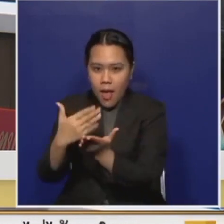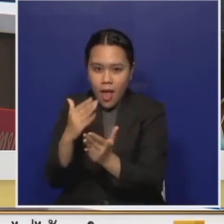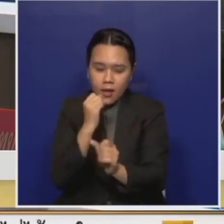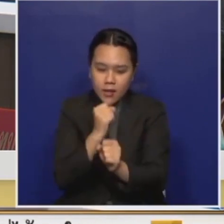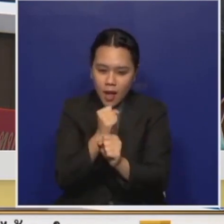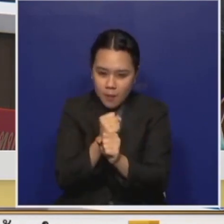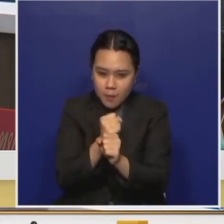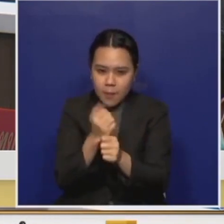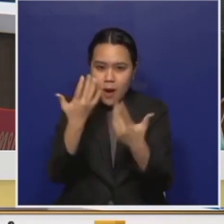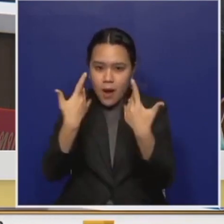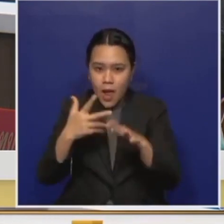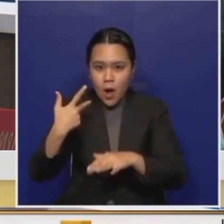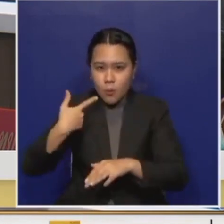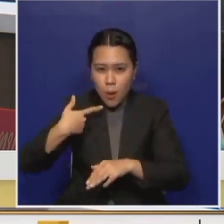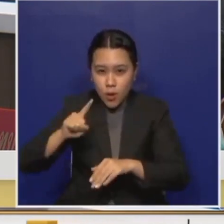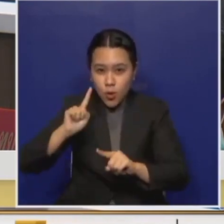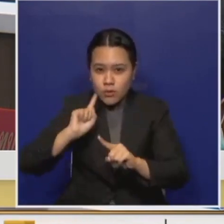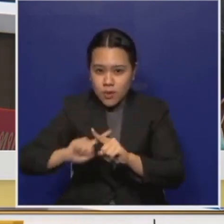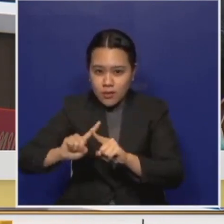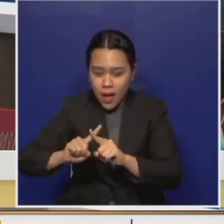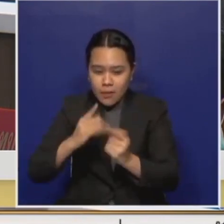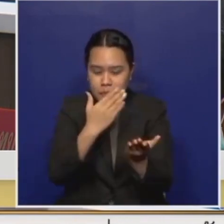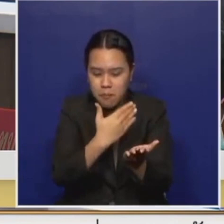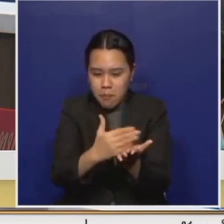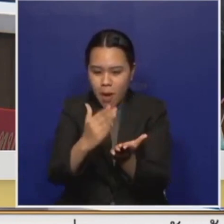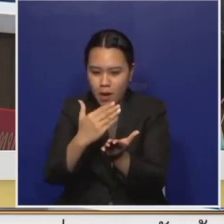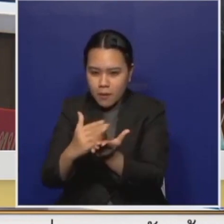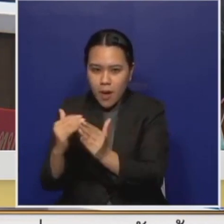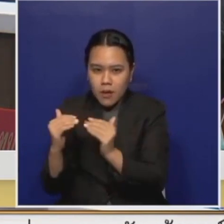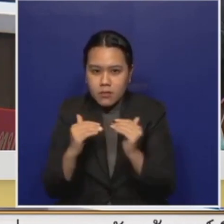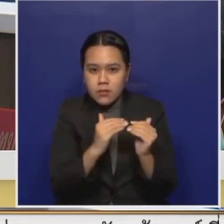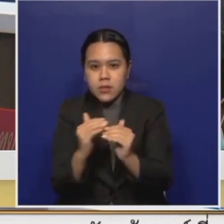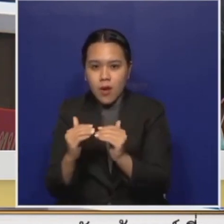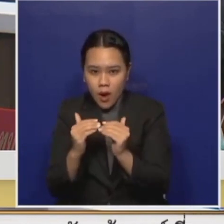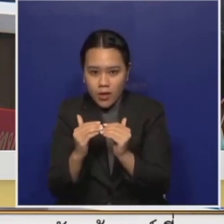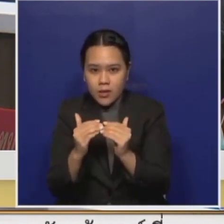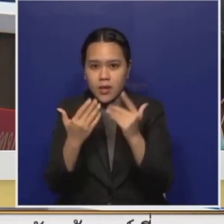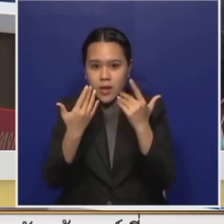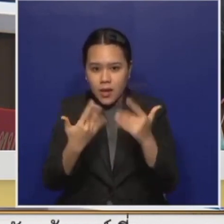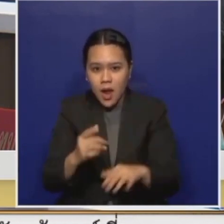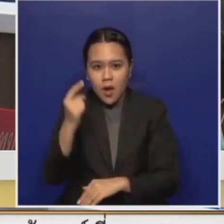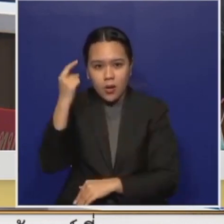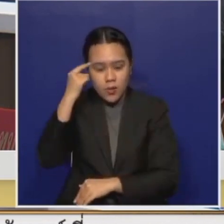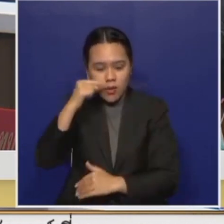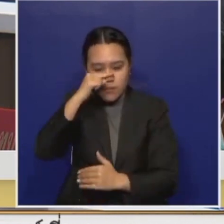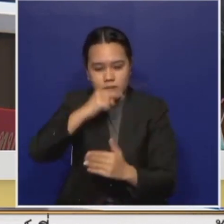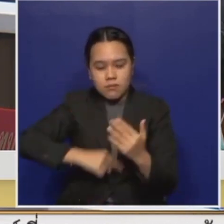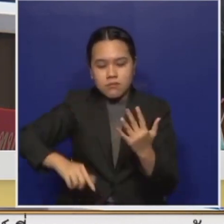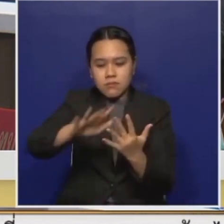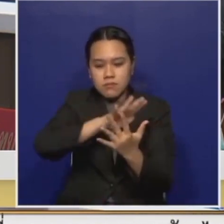ร่มกันรับประโยชน์มันจะคงลำรงอยู่กลบประเทศชาติบ้านเมองเรา